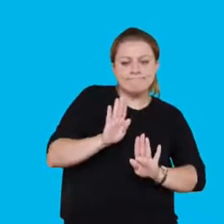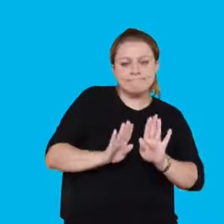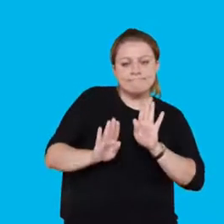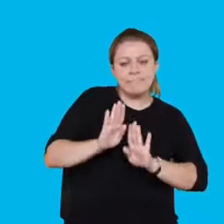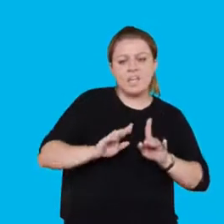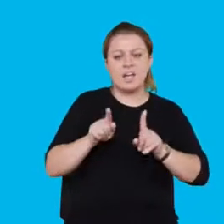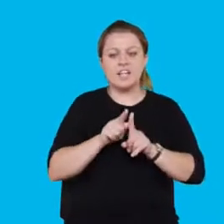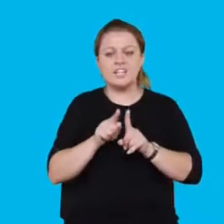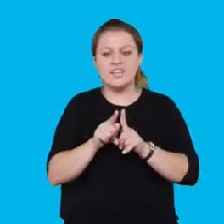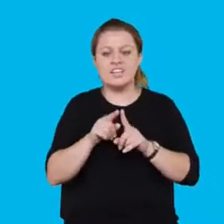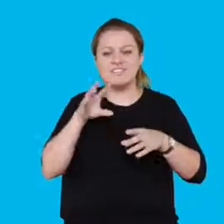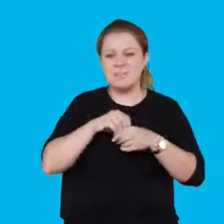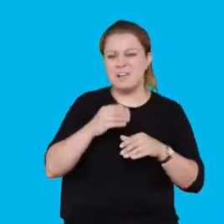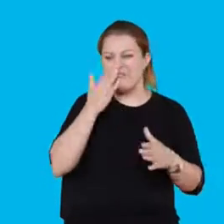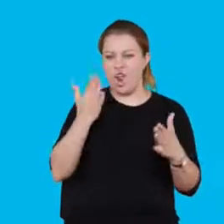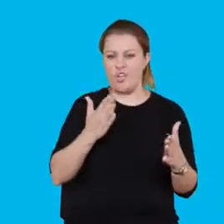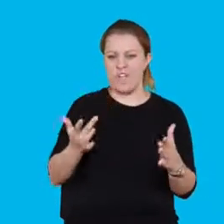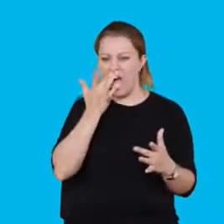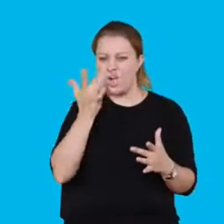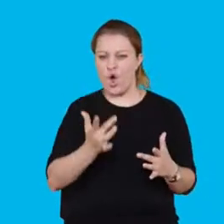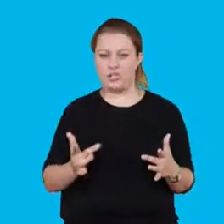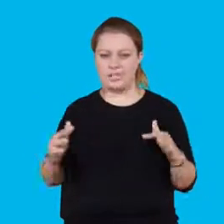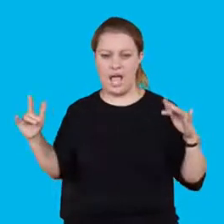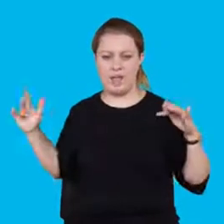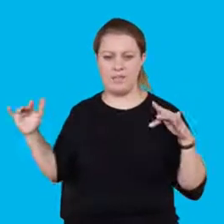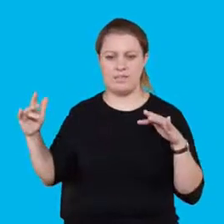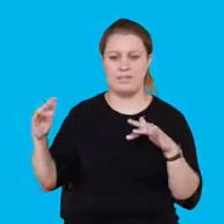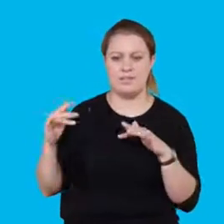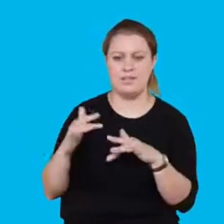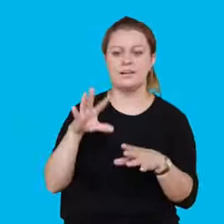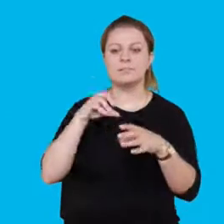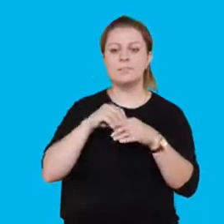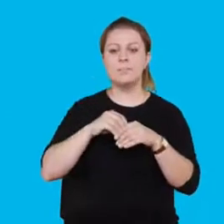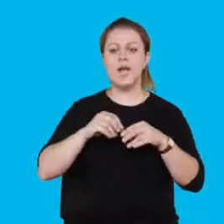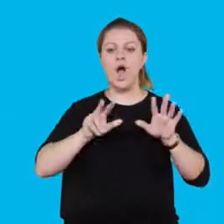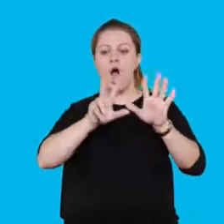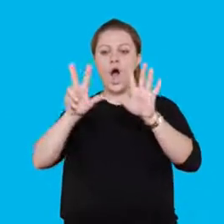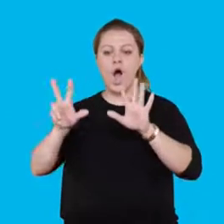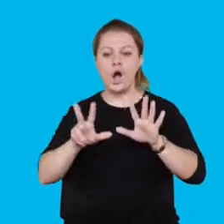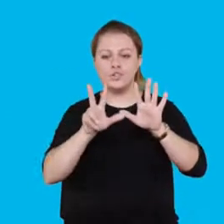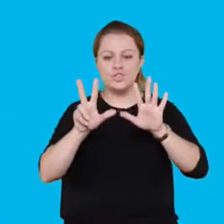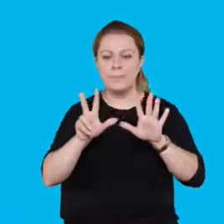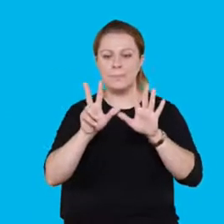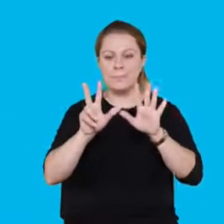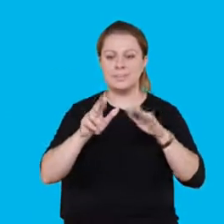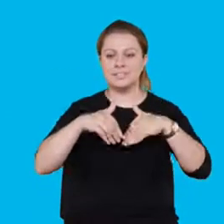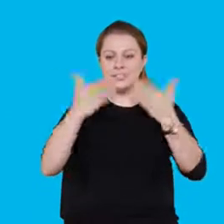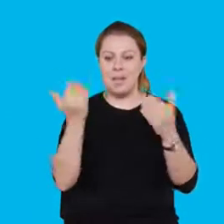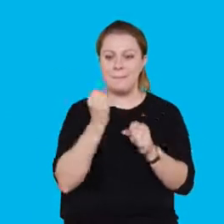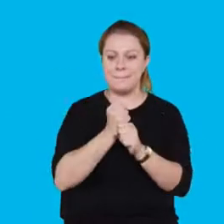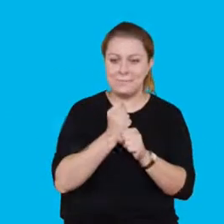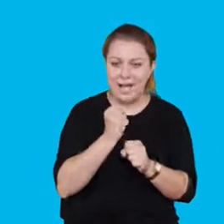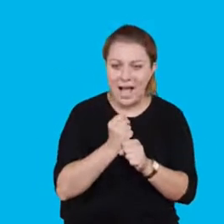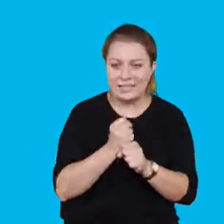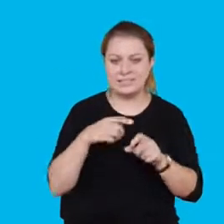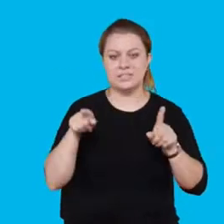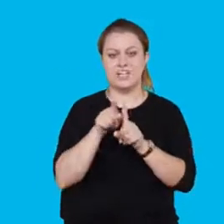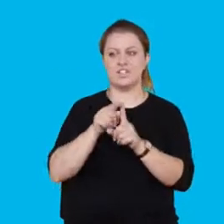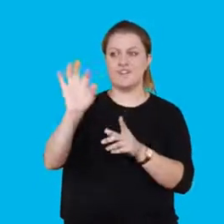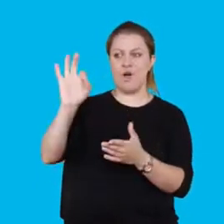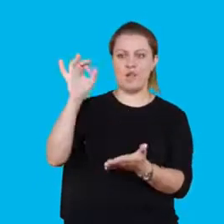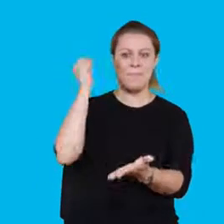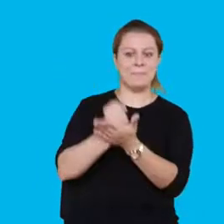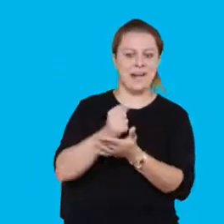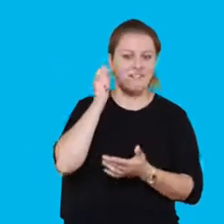przez powiew rewolucji rosyjskiej. 8-godzinny dzień pracy, prawa kobiet, to przecież jest okropne, żeby kobiety miały